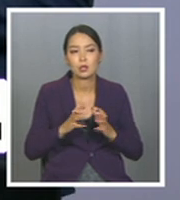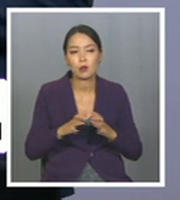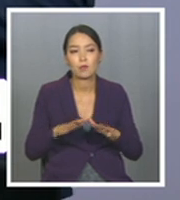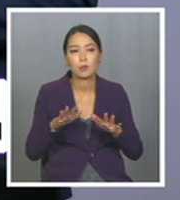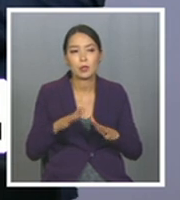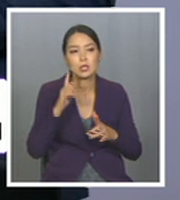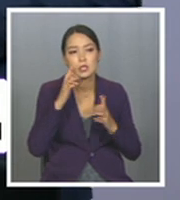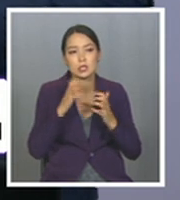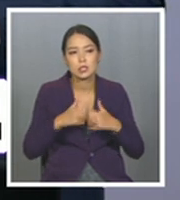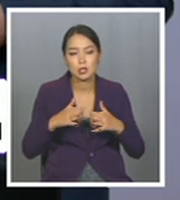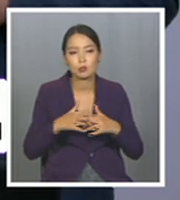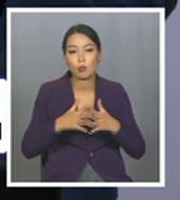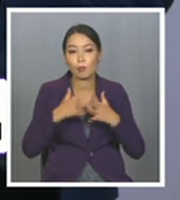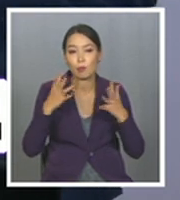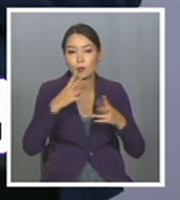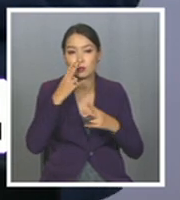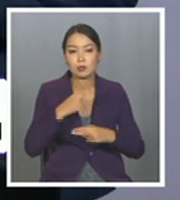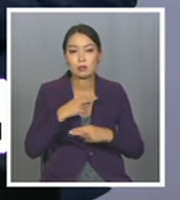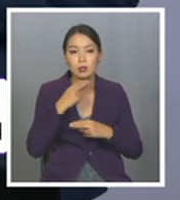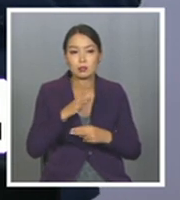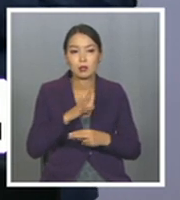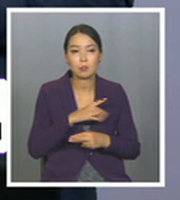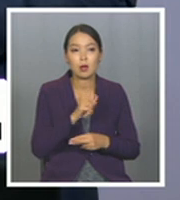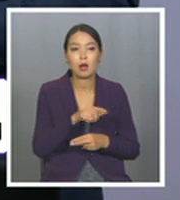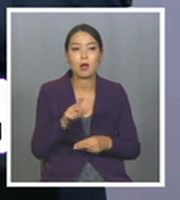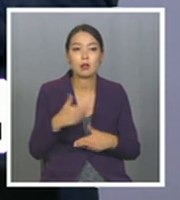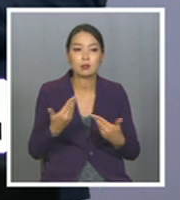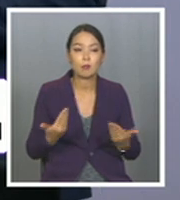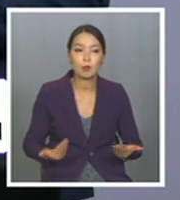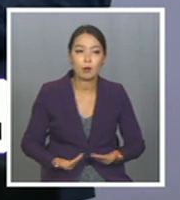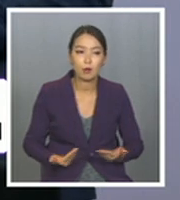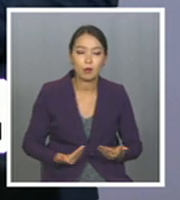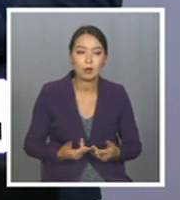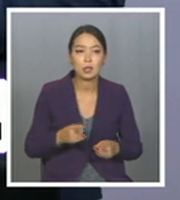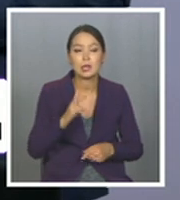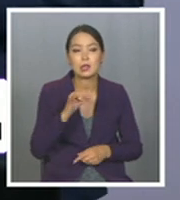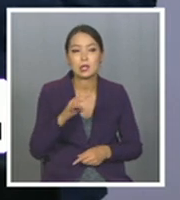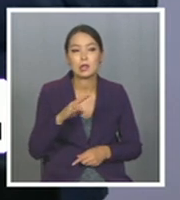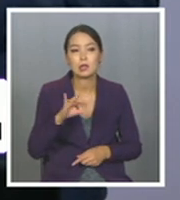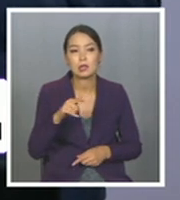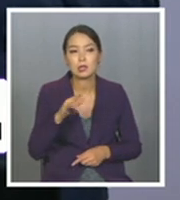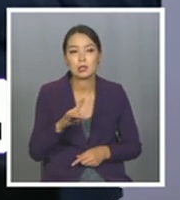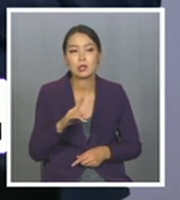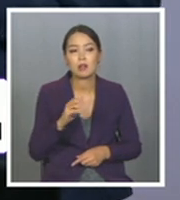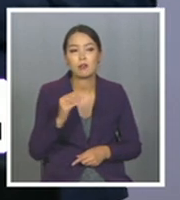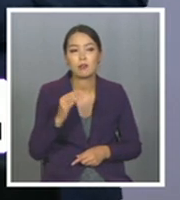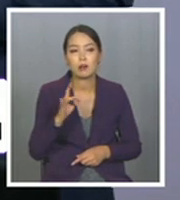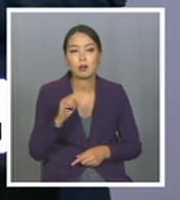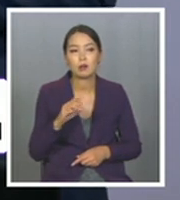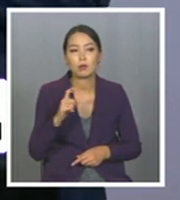зерттеулерге назар аударды. Және адамзат өркениетінің қалыптасуында Нел, Тигр, Ефрат,